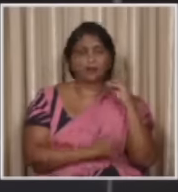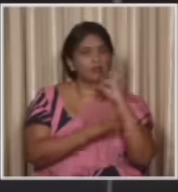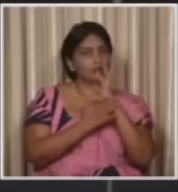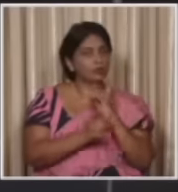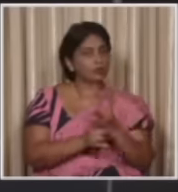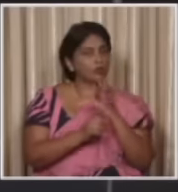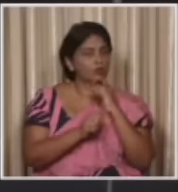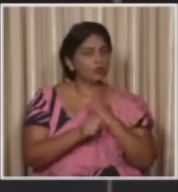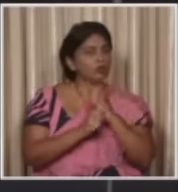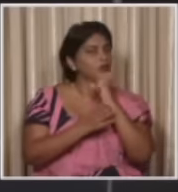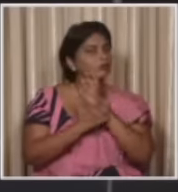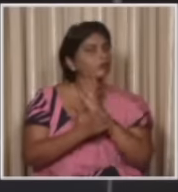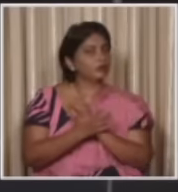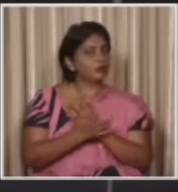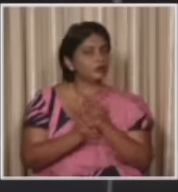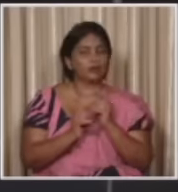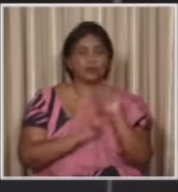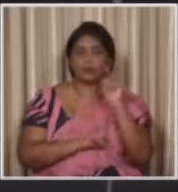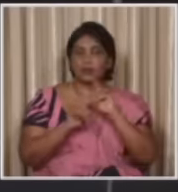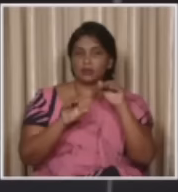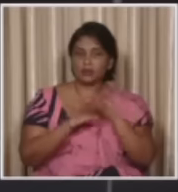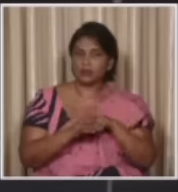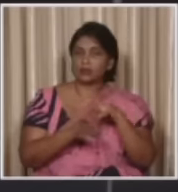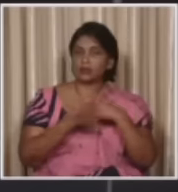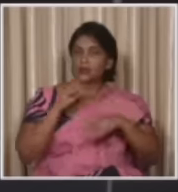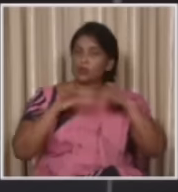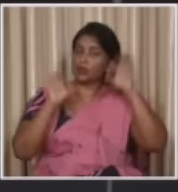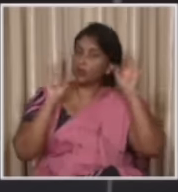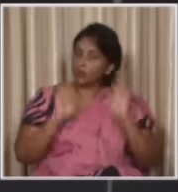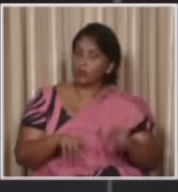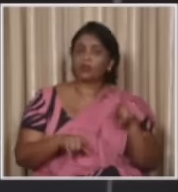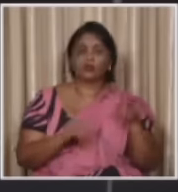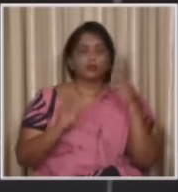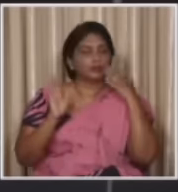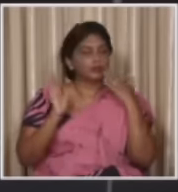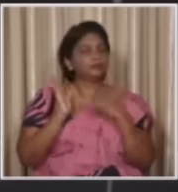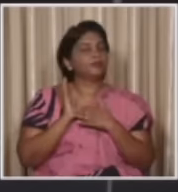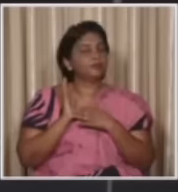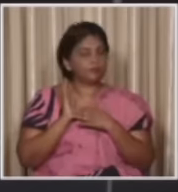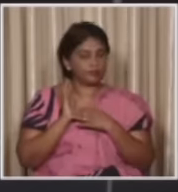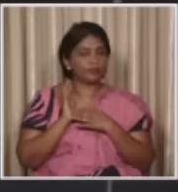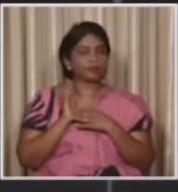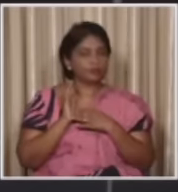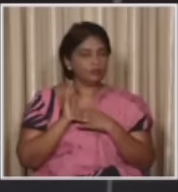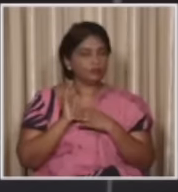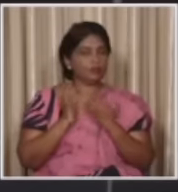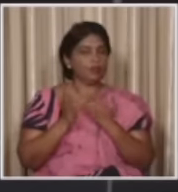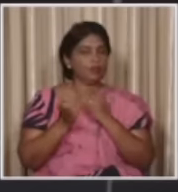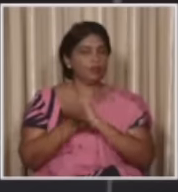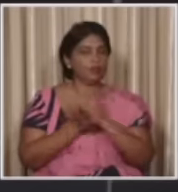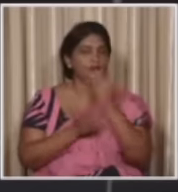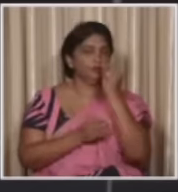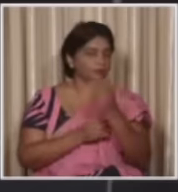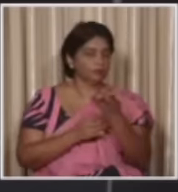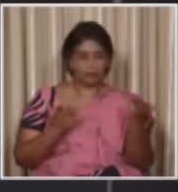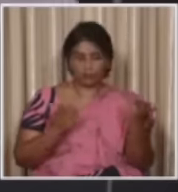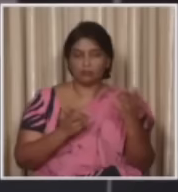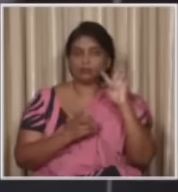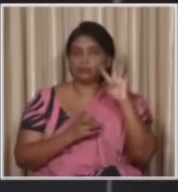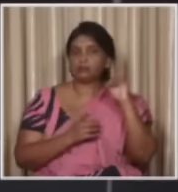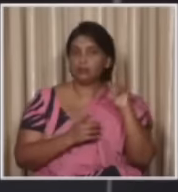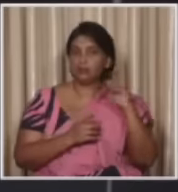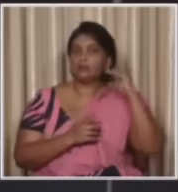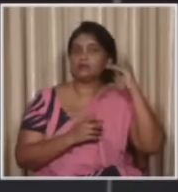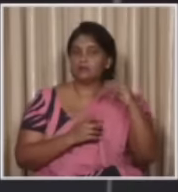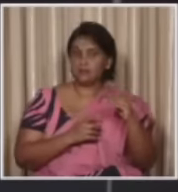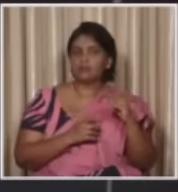ව්‍යවස්ථාව අනු අනුව්‍යවස්ථා සභා රැස්වීමකදී ඡන්දය දෙමින් වැලකී සිටීමක් සම්බන්ධයෙන් ප්‍රතිනිබන්ධන සංසහන නොමැති බැවි 41 යන්න